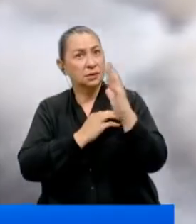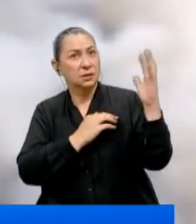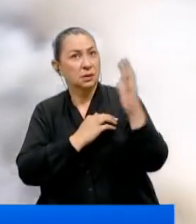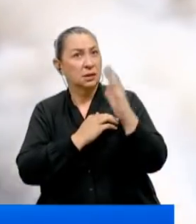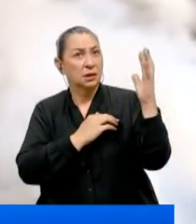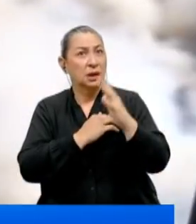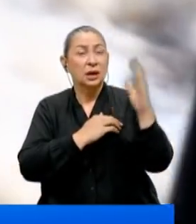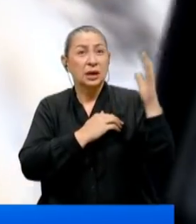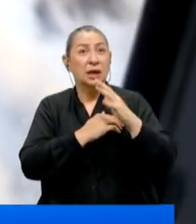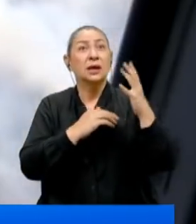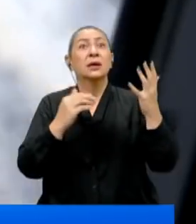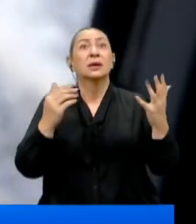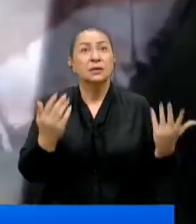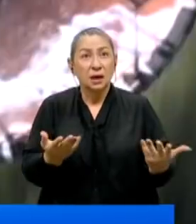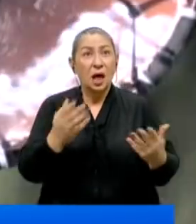doğru binince